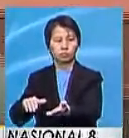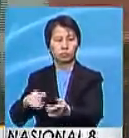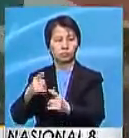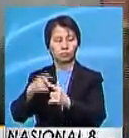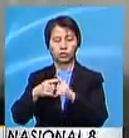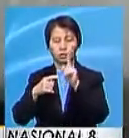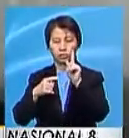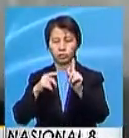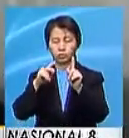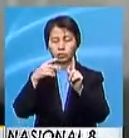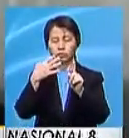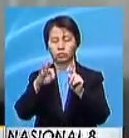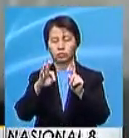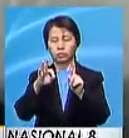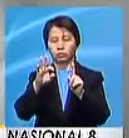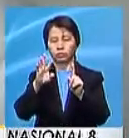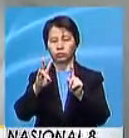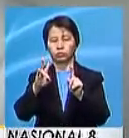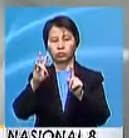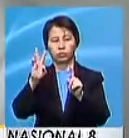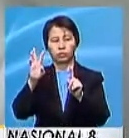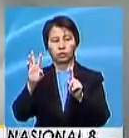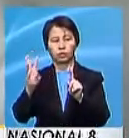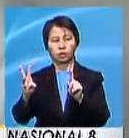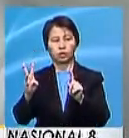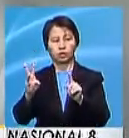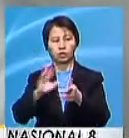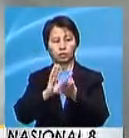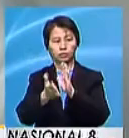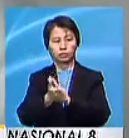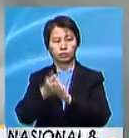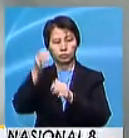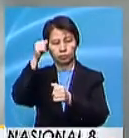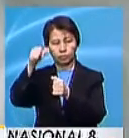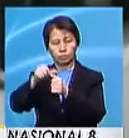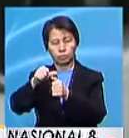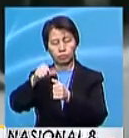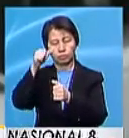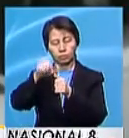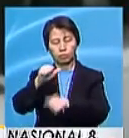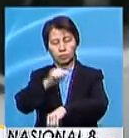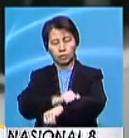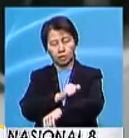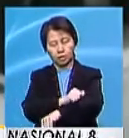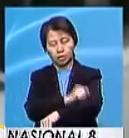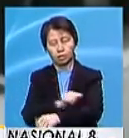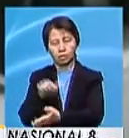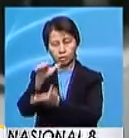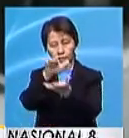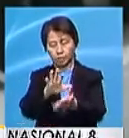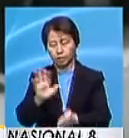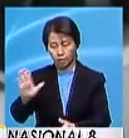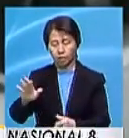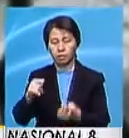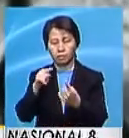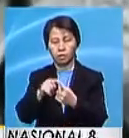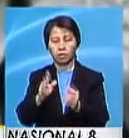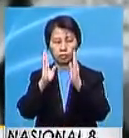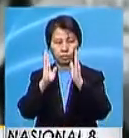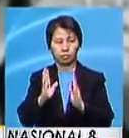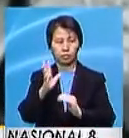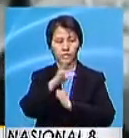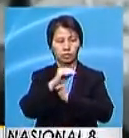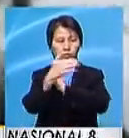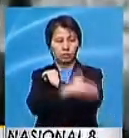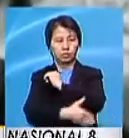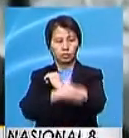Januari 1976. Ia dijadikan Memorial Tun Abdul Razak bagi memperingati jasa dan sumbangan beliau terhadap bangsa dan